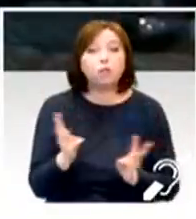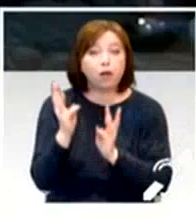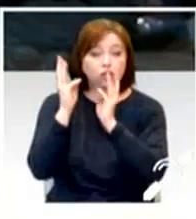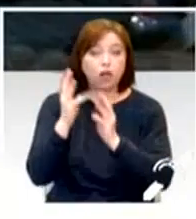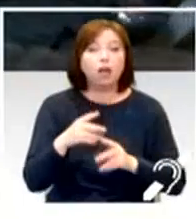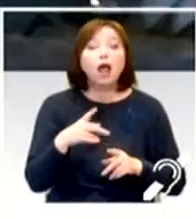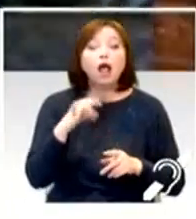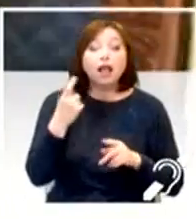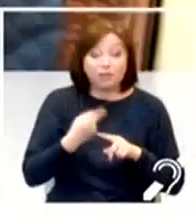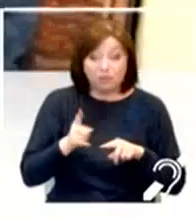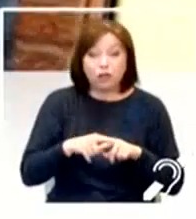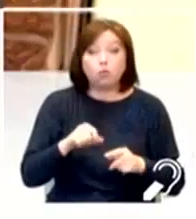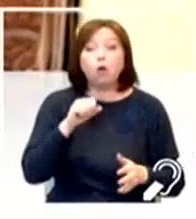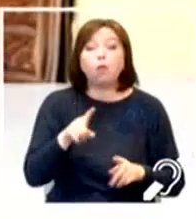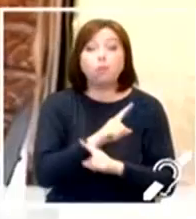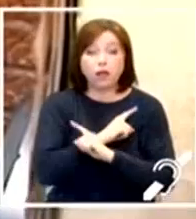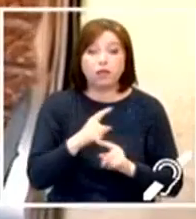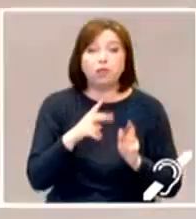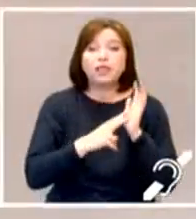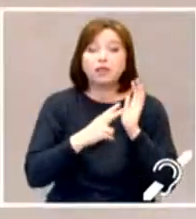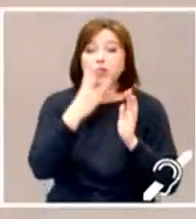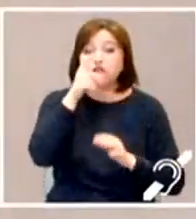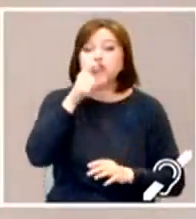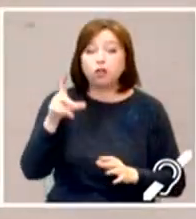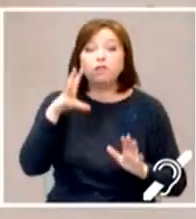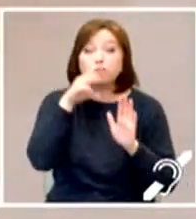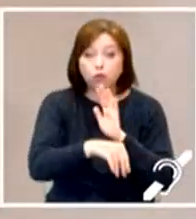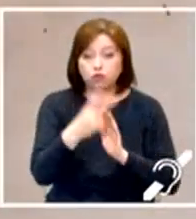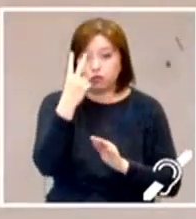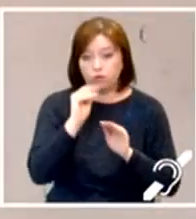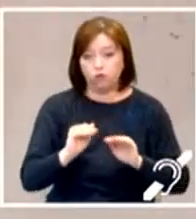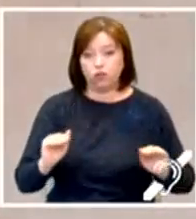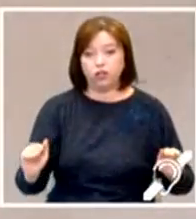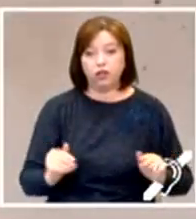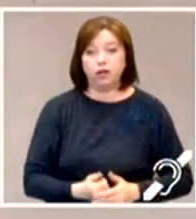incendii, în care și-au pierdut viața 73 de persoane, inclusiv 2 copii.